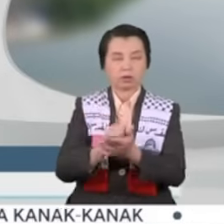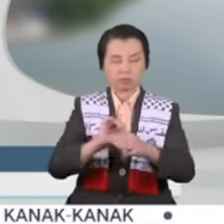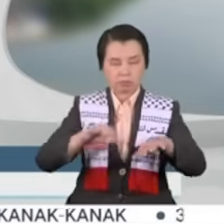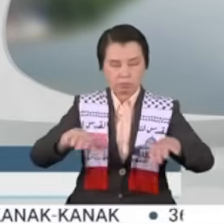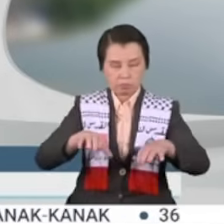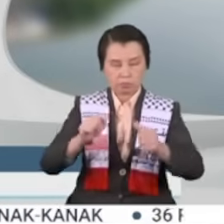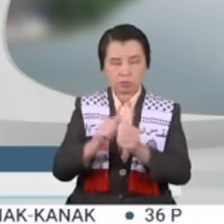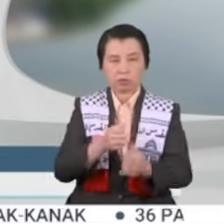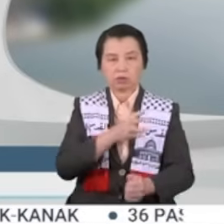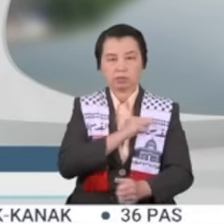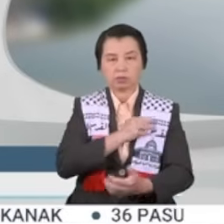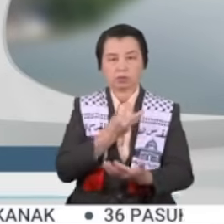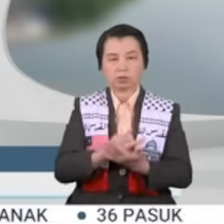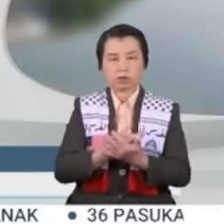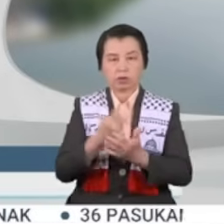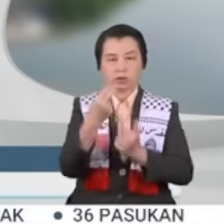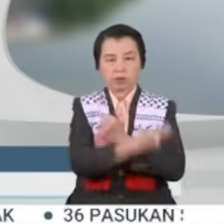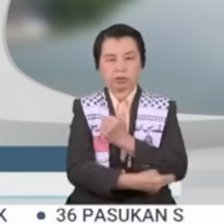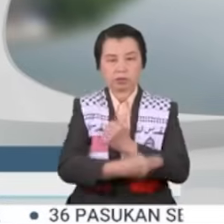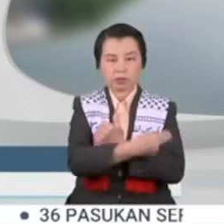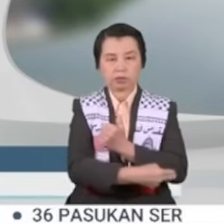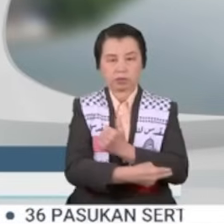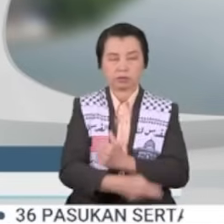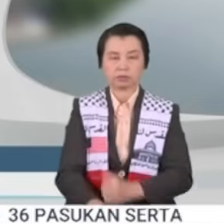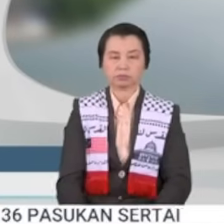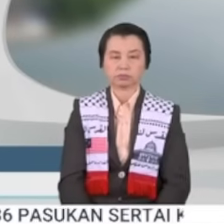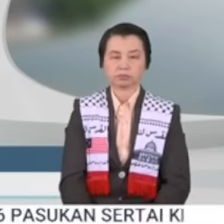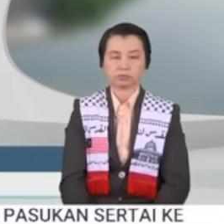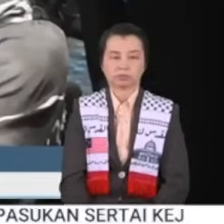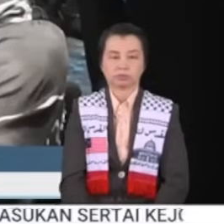kewangan Negeri Datuk Seri Panglima Masidi